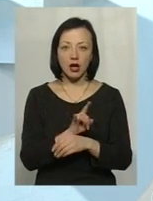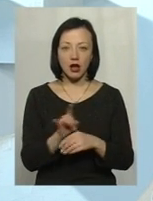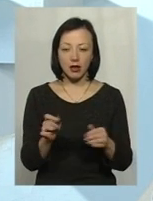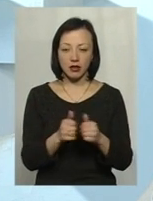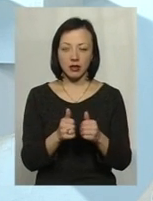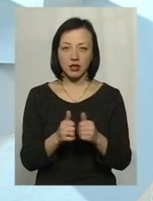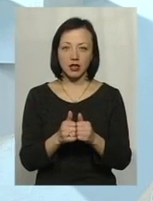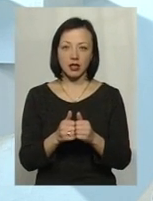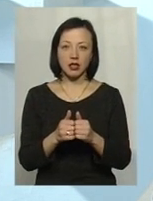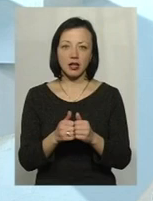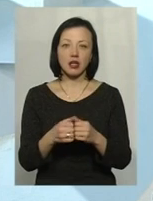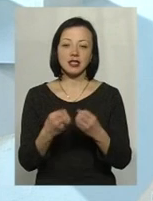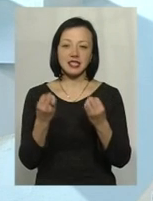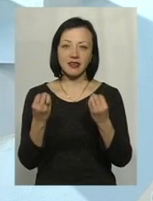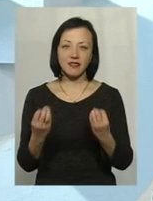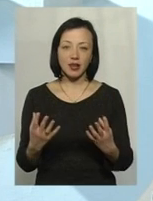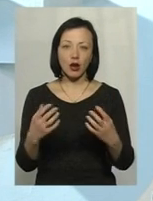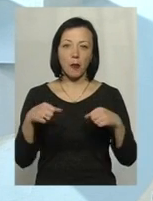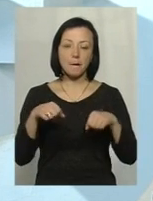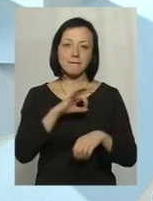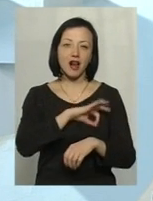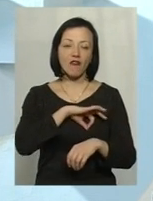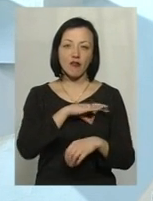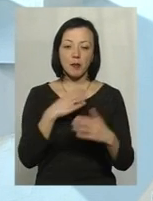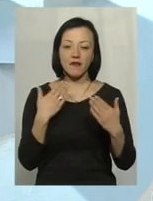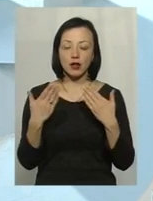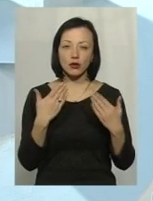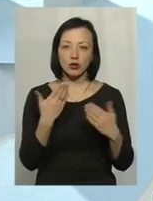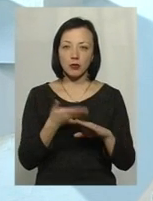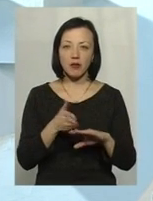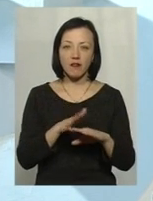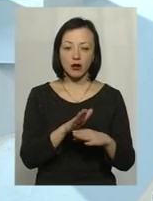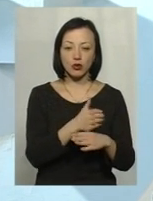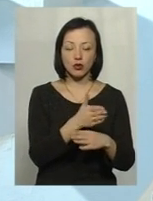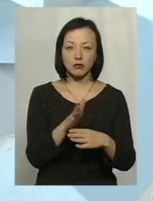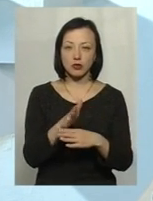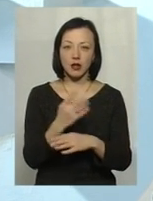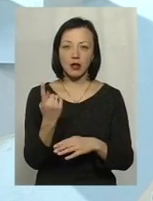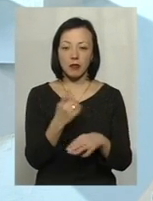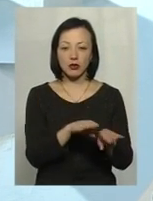межують з цивільно-правовими відносинами. І дуже важко розмежувати на першому етапі, поки немає